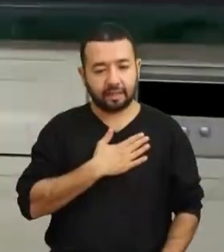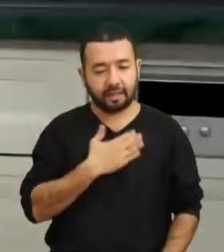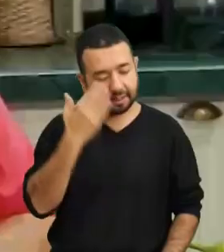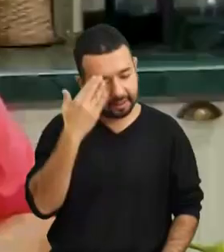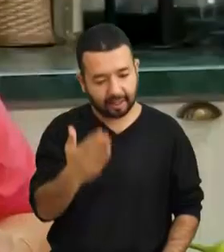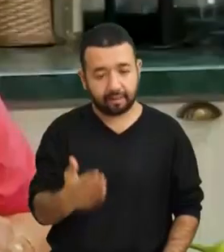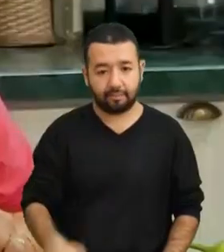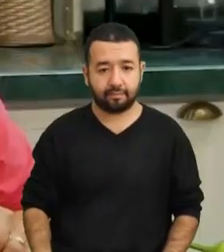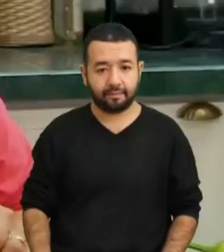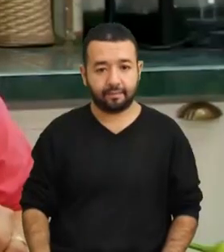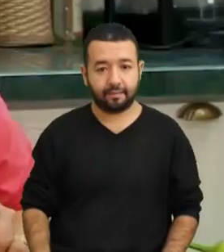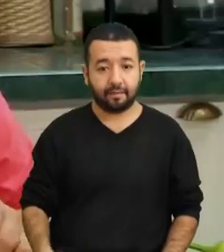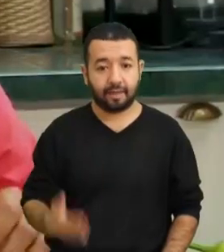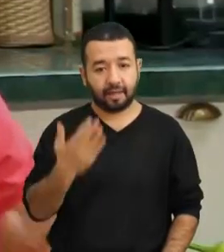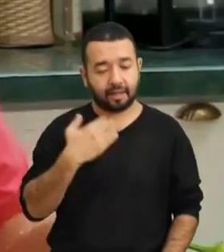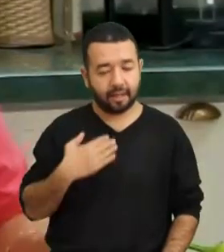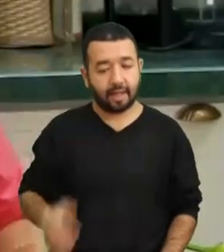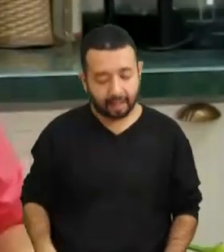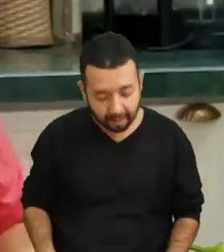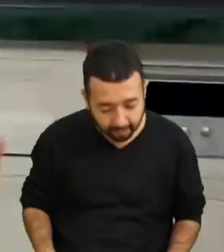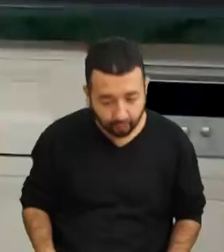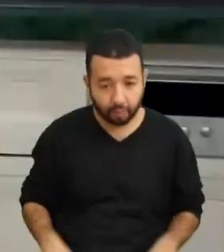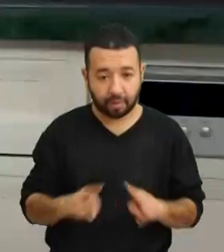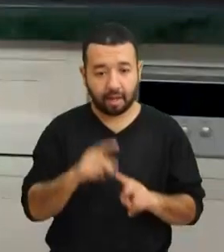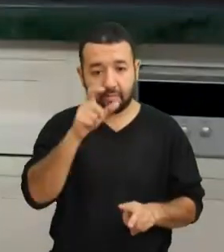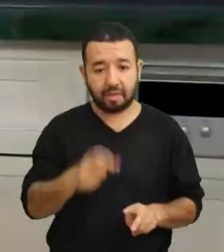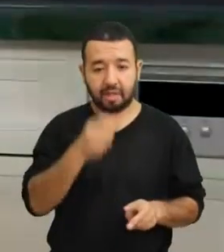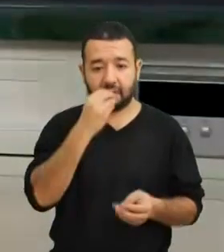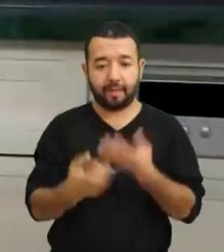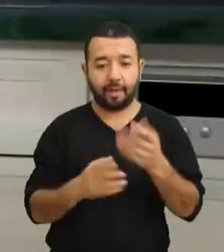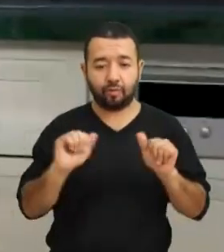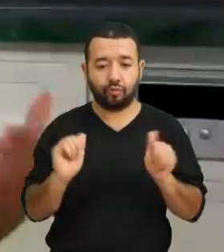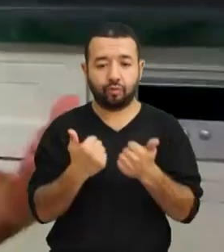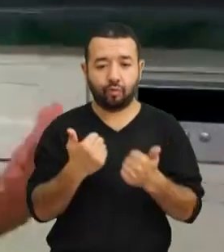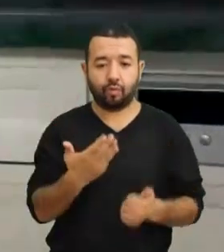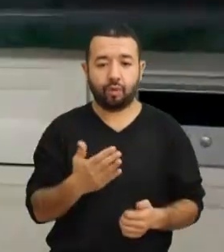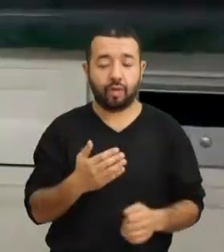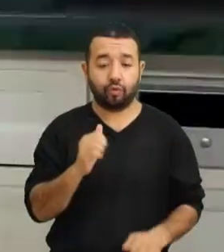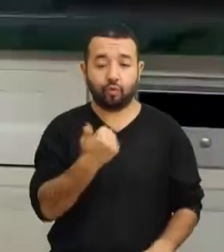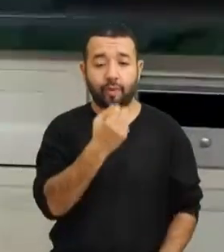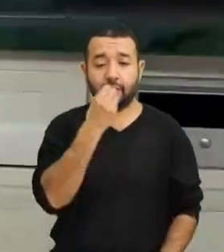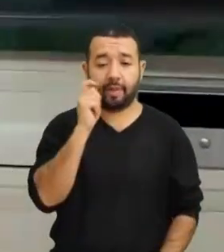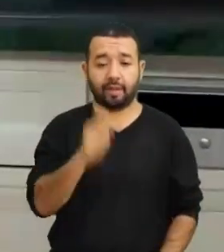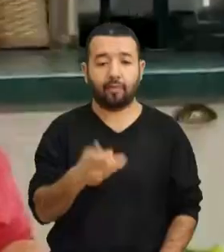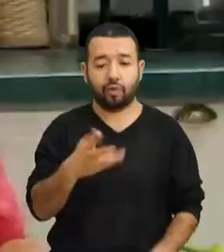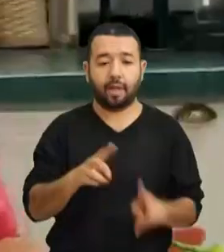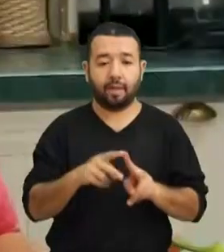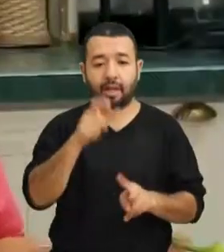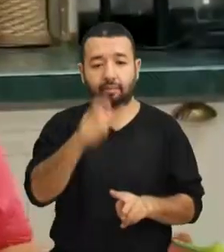selamlıyorum seni. Karşında eğiliyorum Meryem. Sen çok güzel yemek yapıyorsun ya. Harika yemekler yapıyorsun sen Meryem